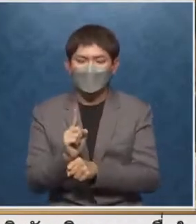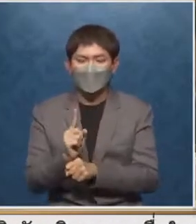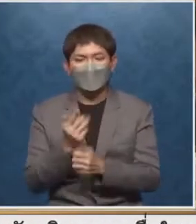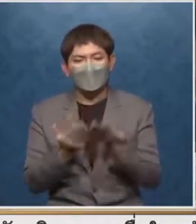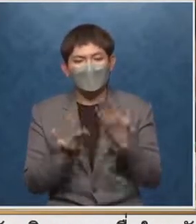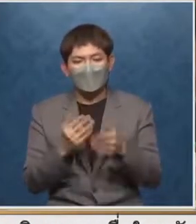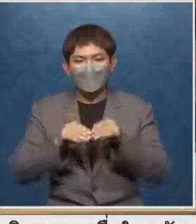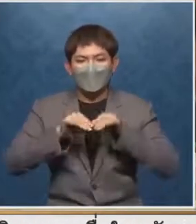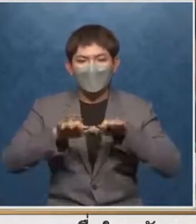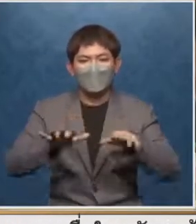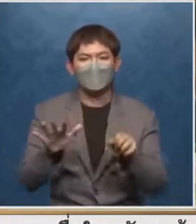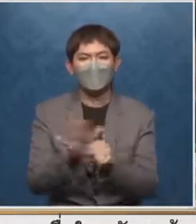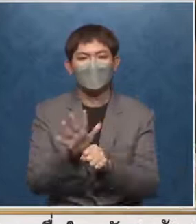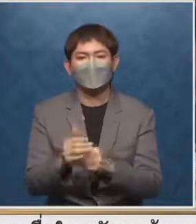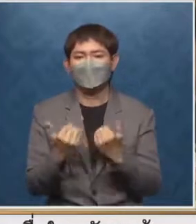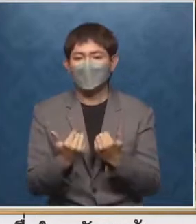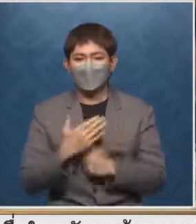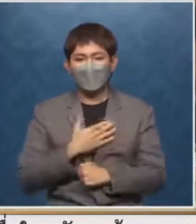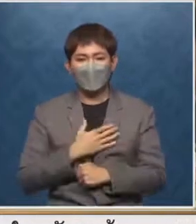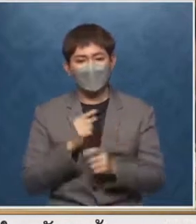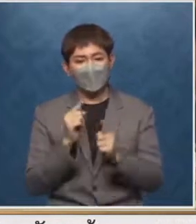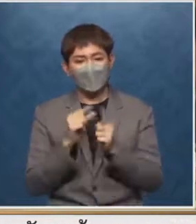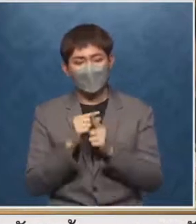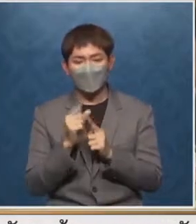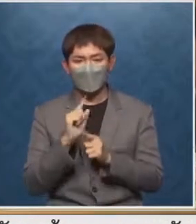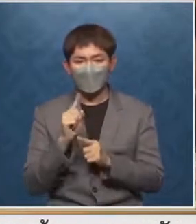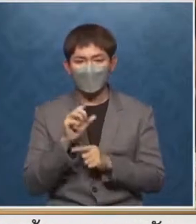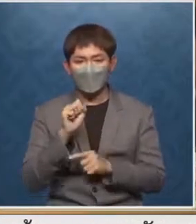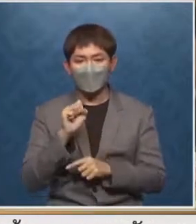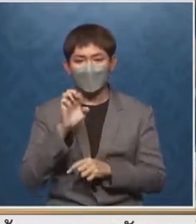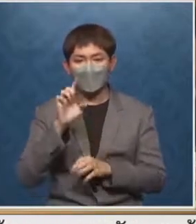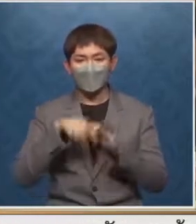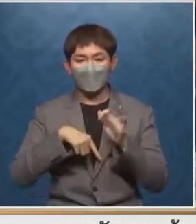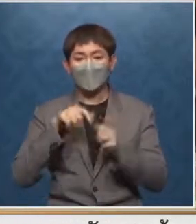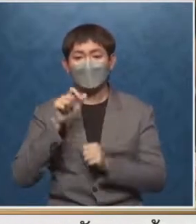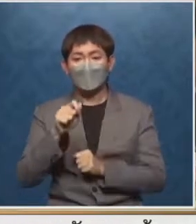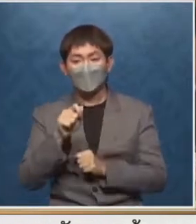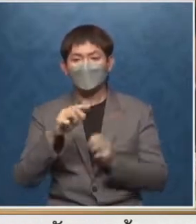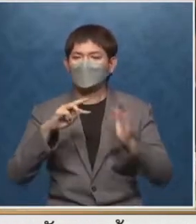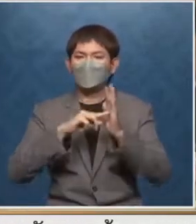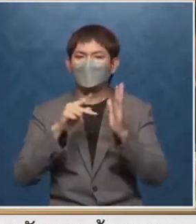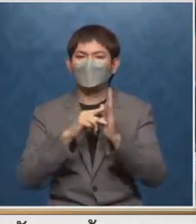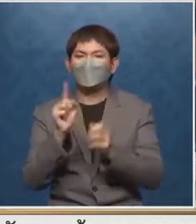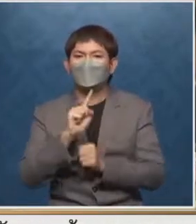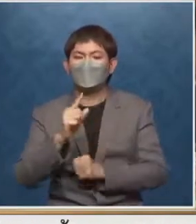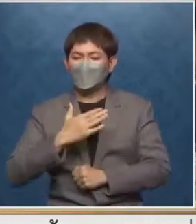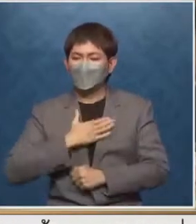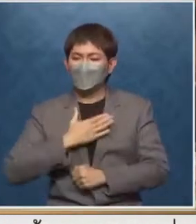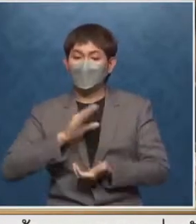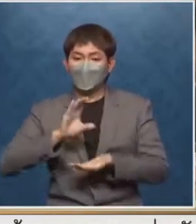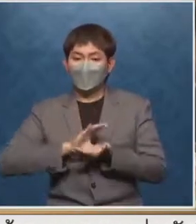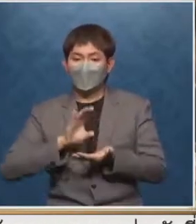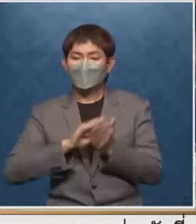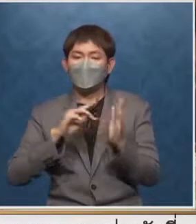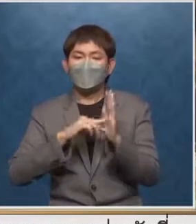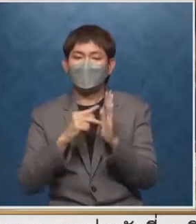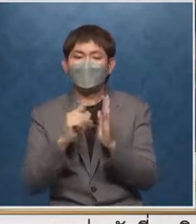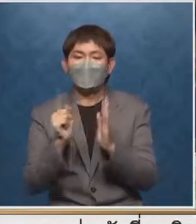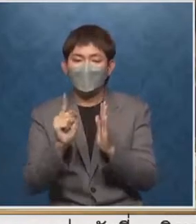ร์มนะครับเพราะฉะนั้นเนี่ยเวลาพูดถึงสื่อในนิยามของกองทุนพัฒนาสื่อปลอดภัยและสร้างสรรค์เนี่ย